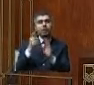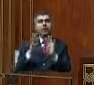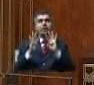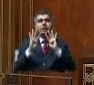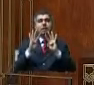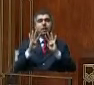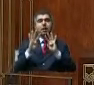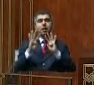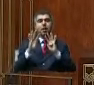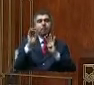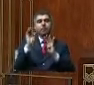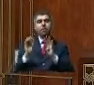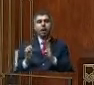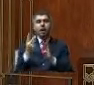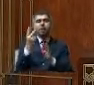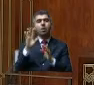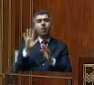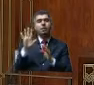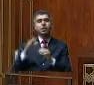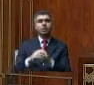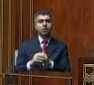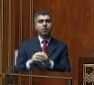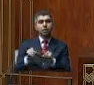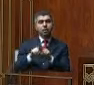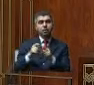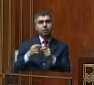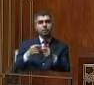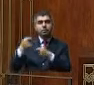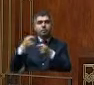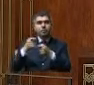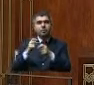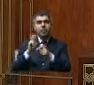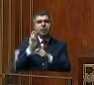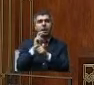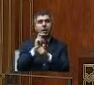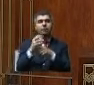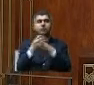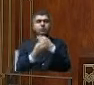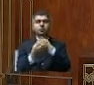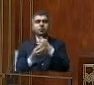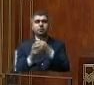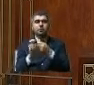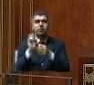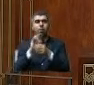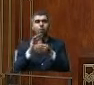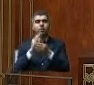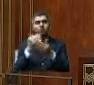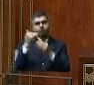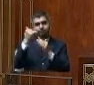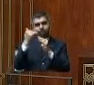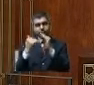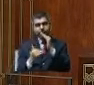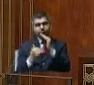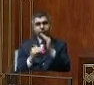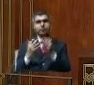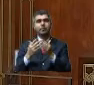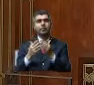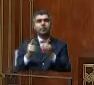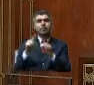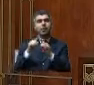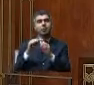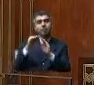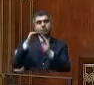نهاية 2015. واستقرت نسبة المديونية هذه السنة في 64% من الناتج الداخلي الخام في أفق